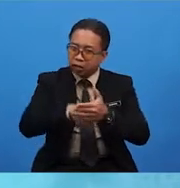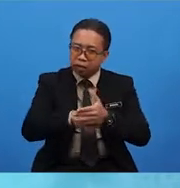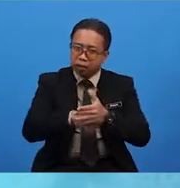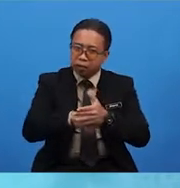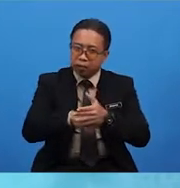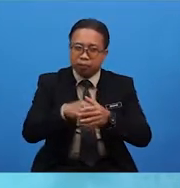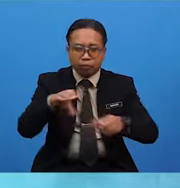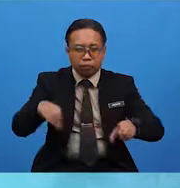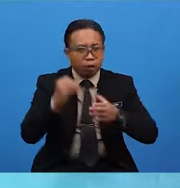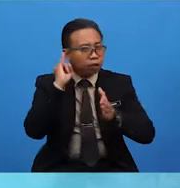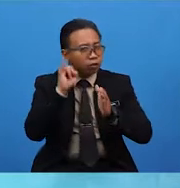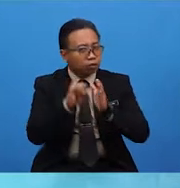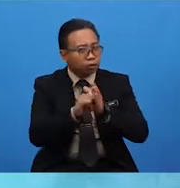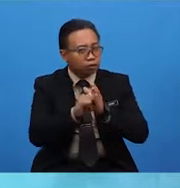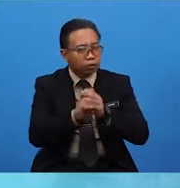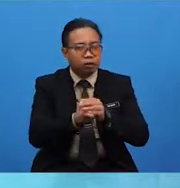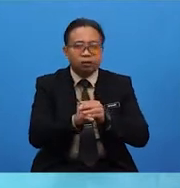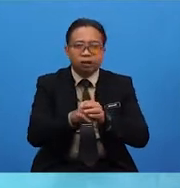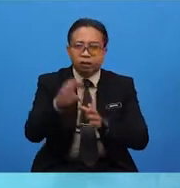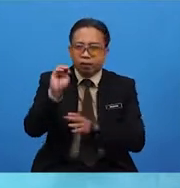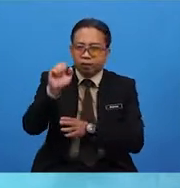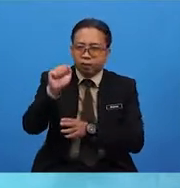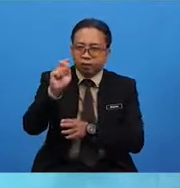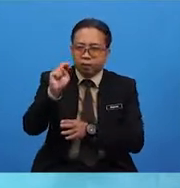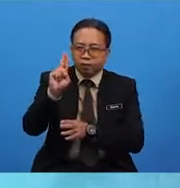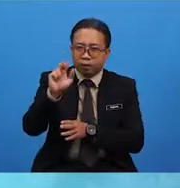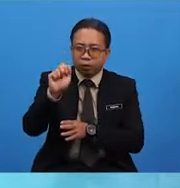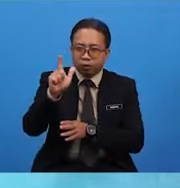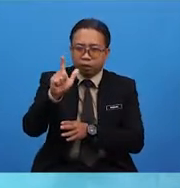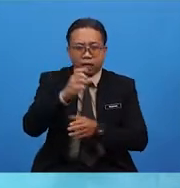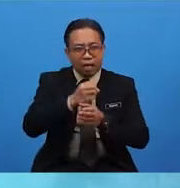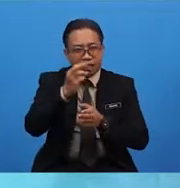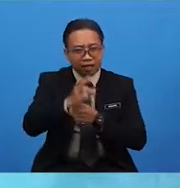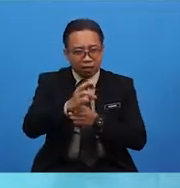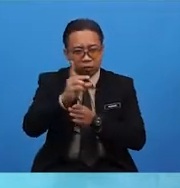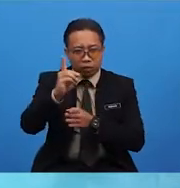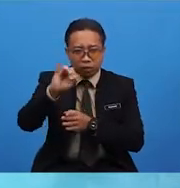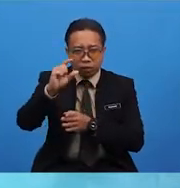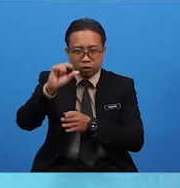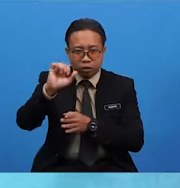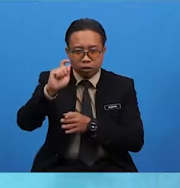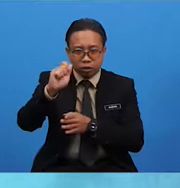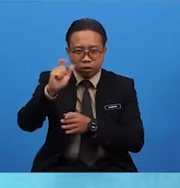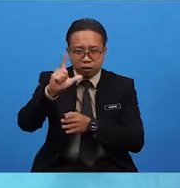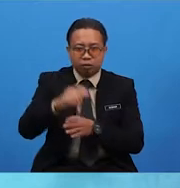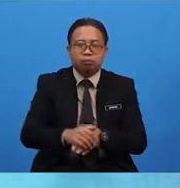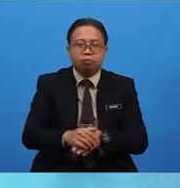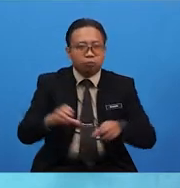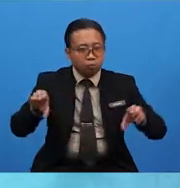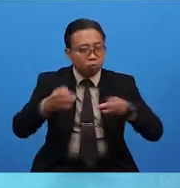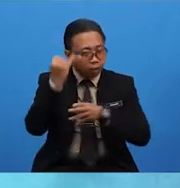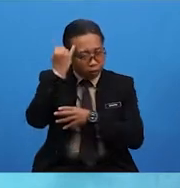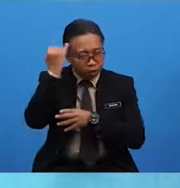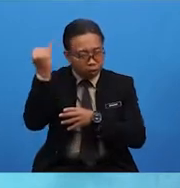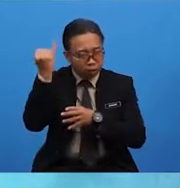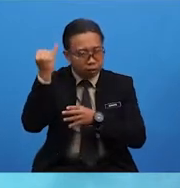penghasilan ilustrasi sama ada secara manual atau digital pencernaan hijaber